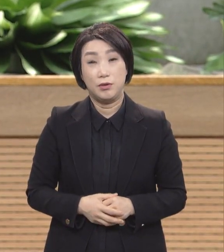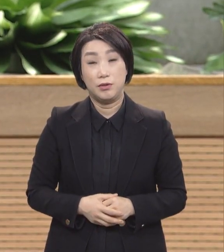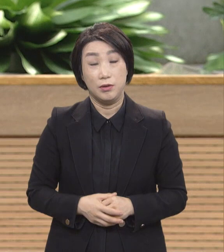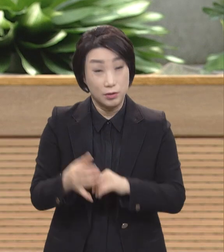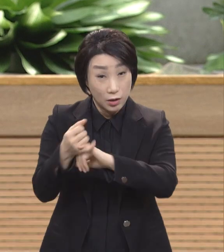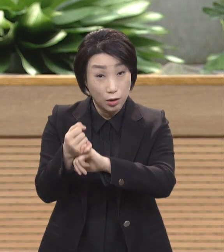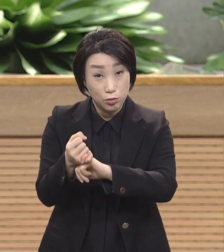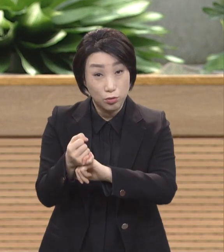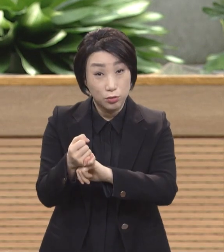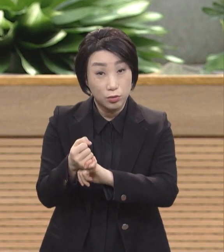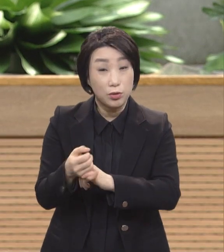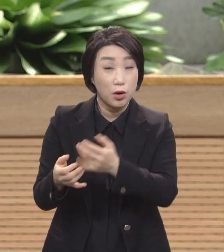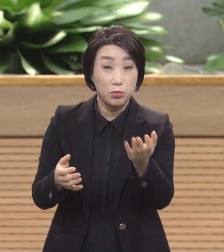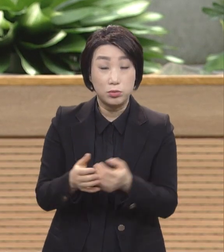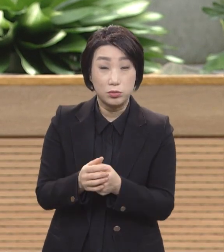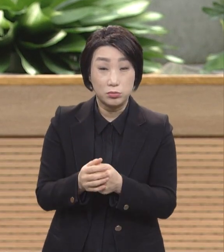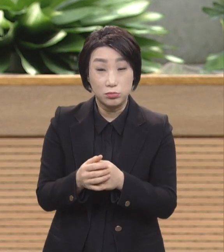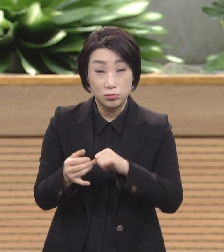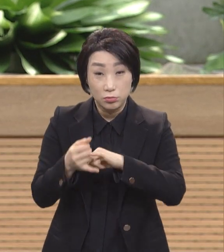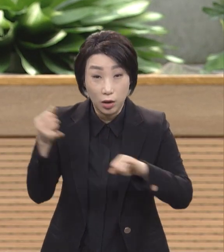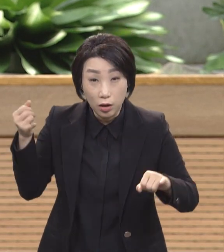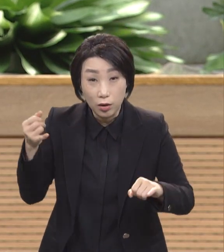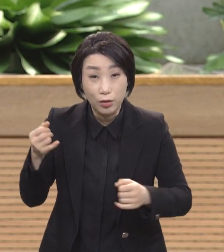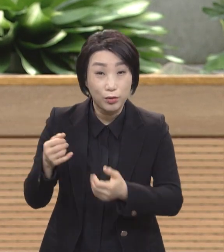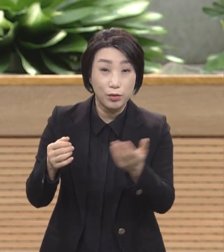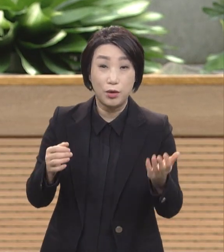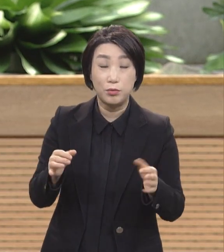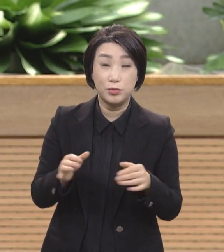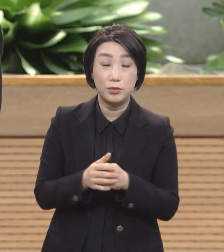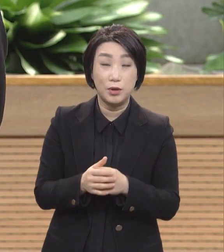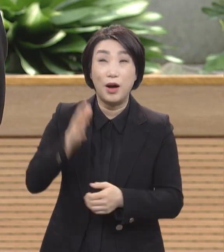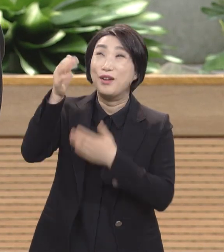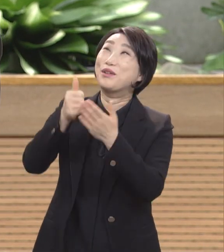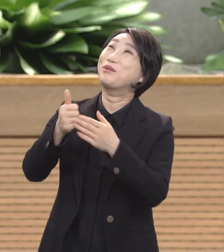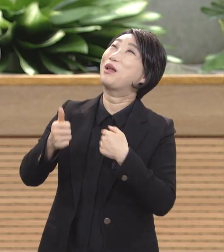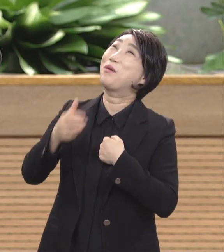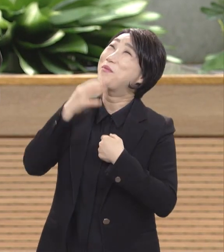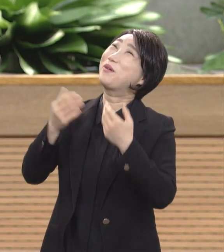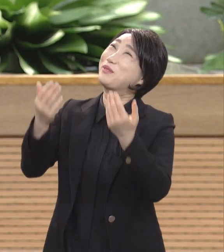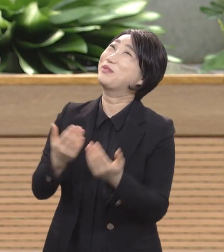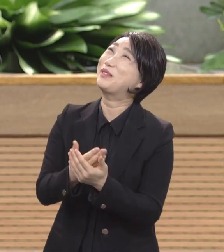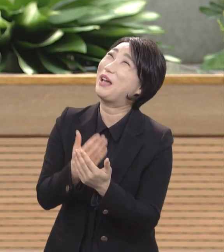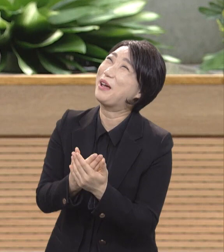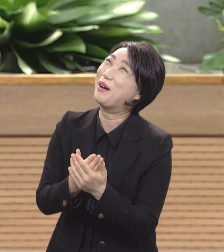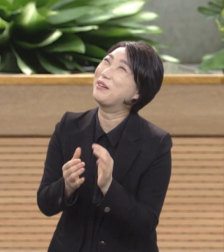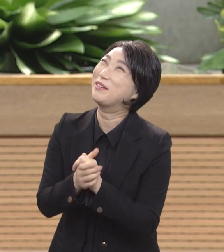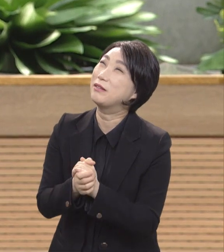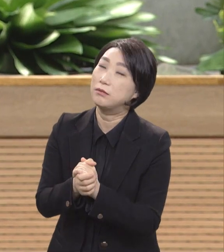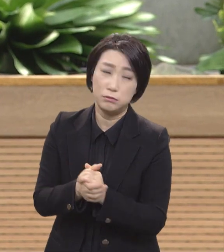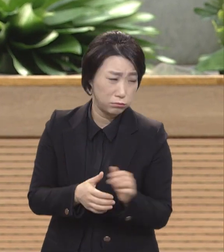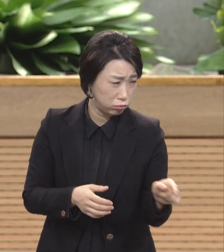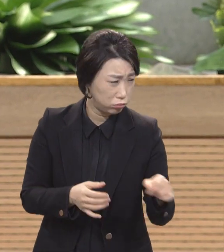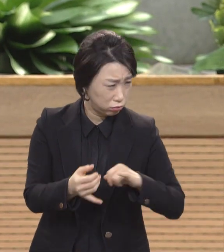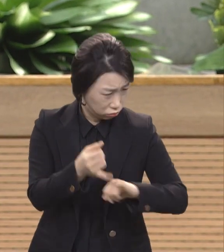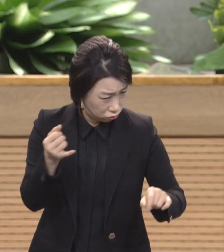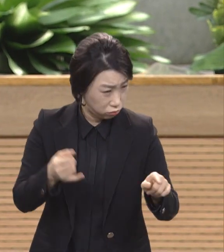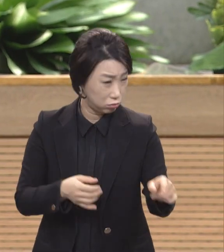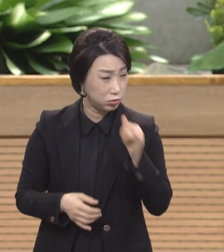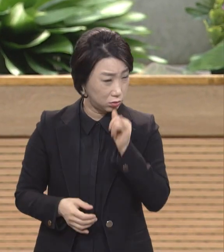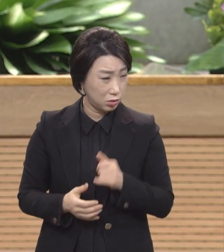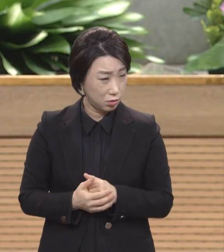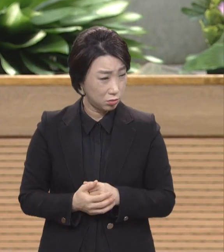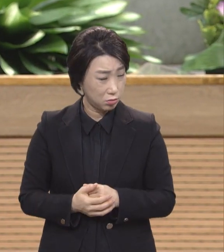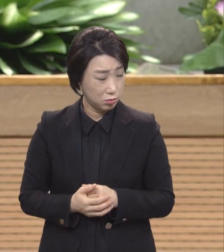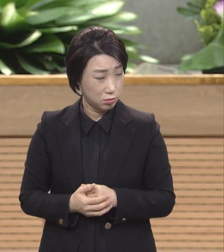응? 약속을 하나 파괴했어요. 하나님 나에게 축복해 주세요. 너는 약속을